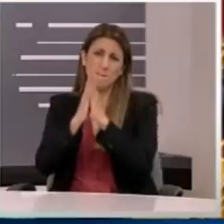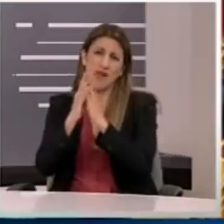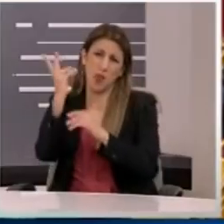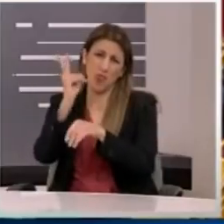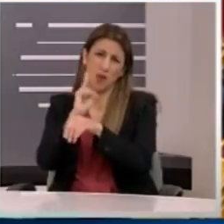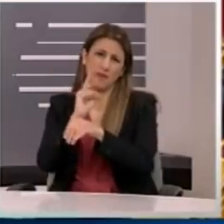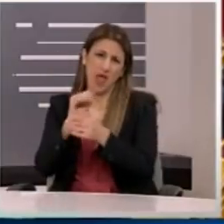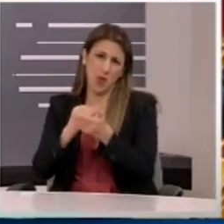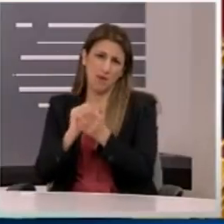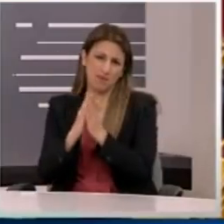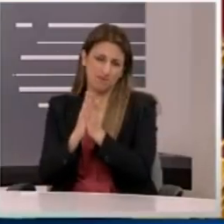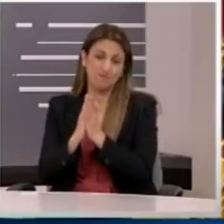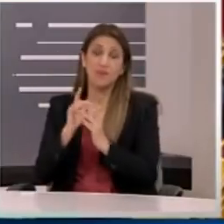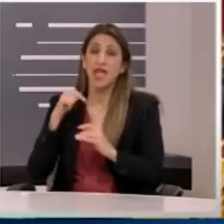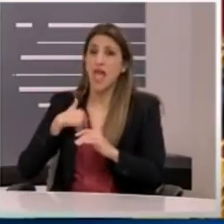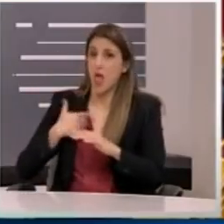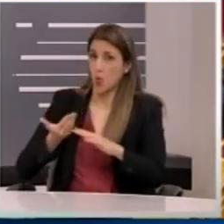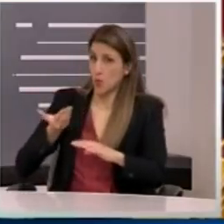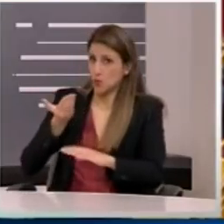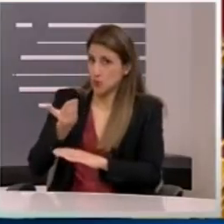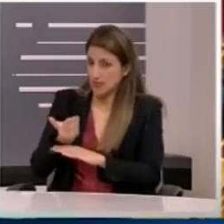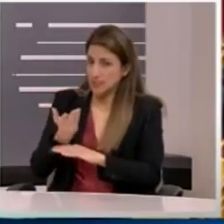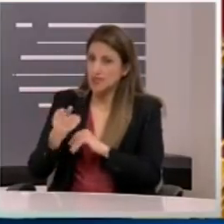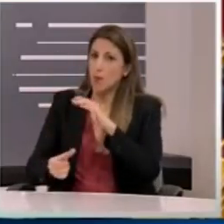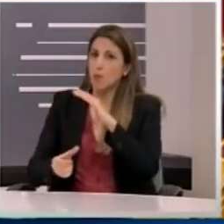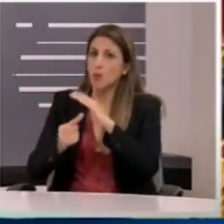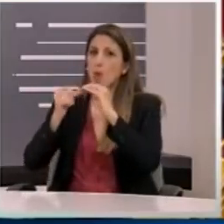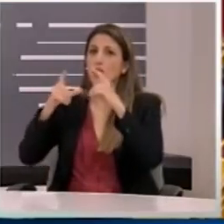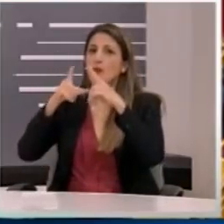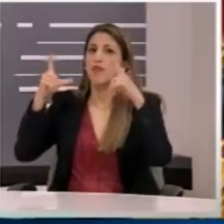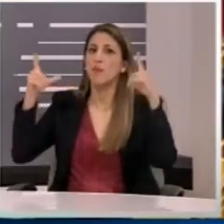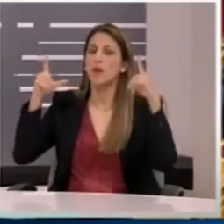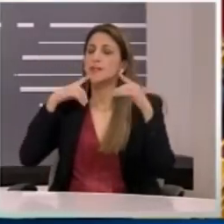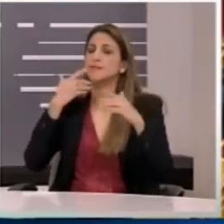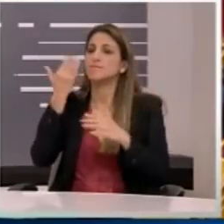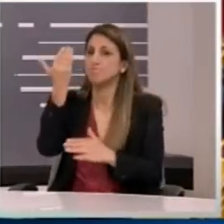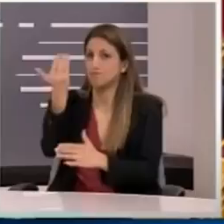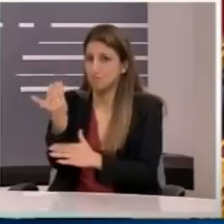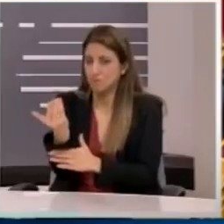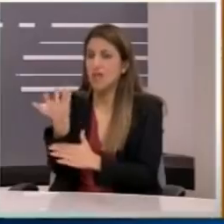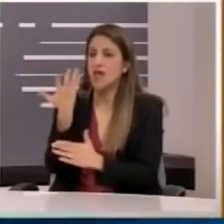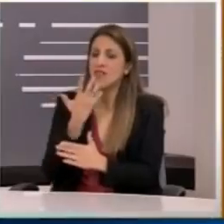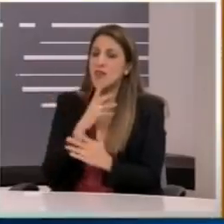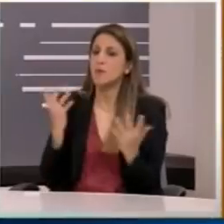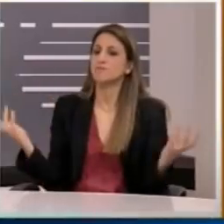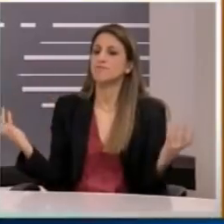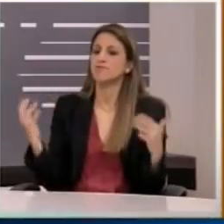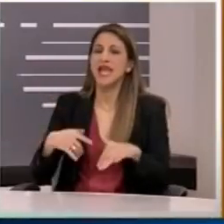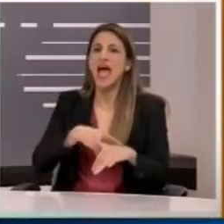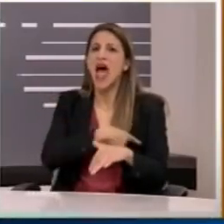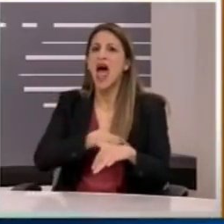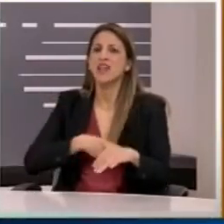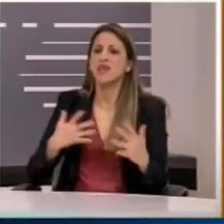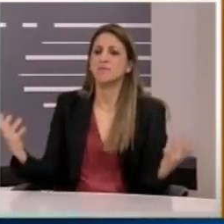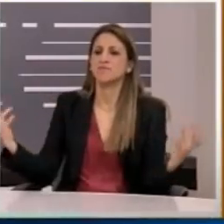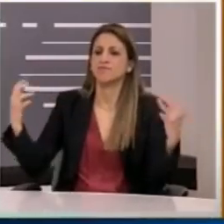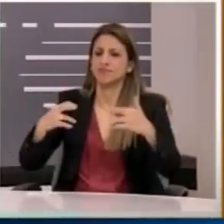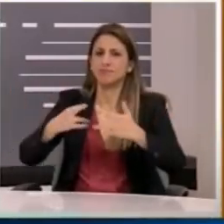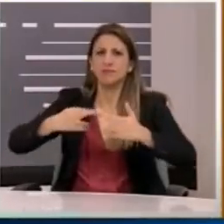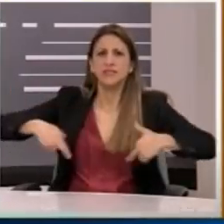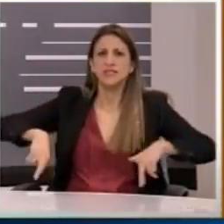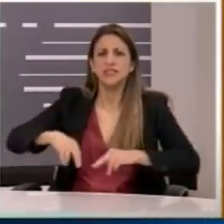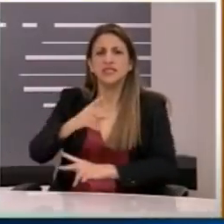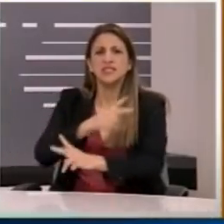ακόμη. Ναι. Έχω ζητήσει από τον κύριο Πρόεδρο της Δημοκρατίας να κάνουμε μια σύσκεψη πολιτική αρχηγή για τα